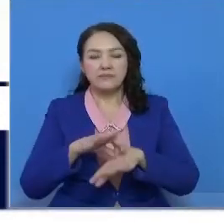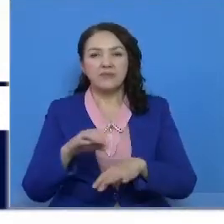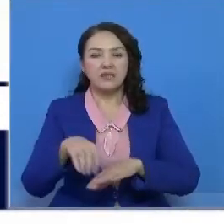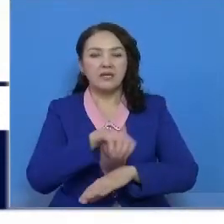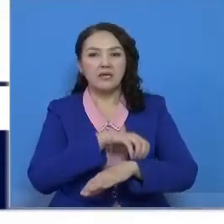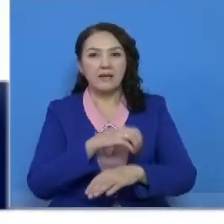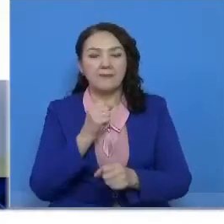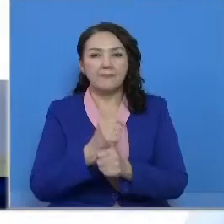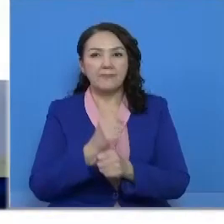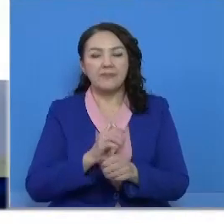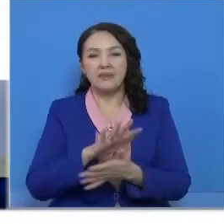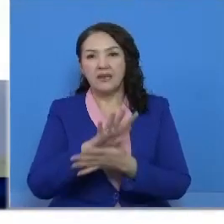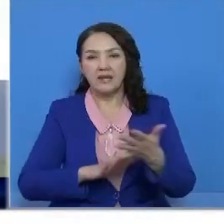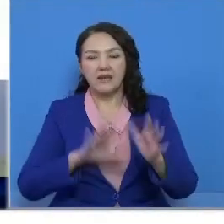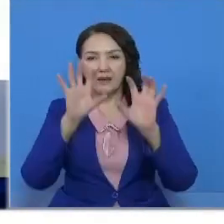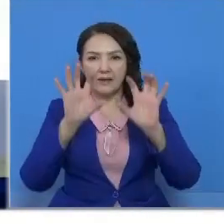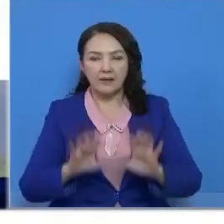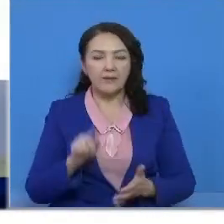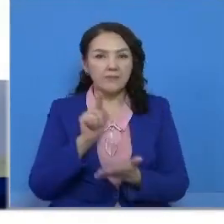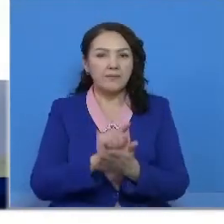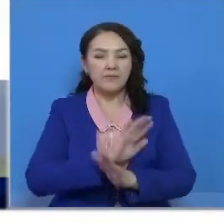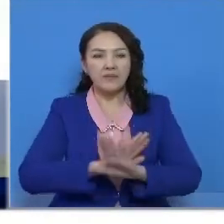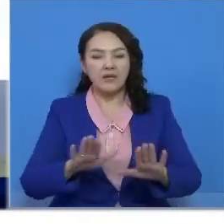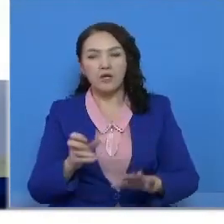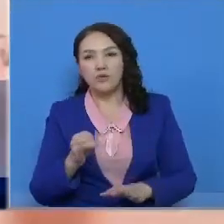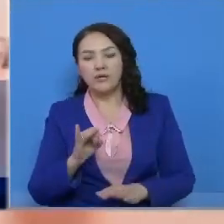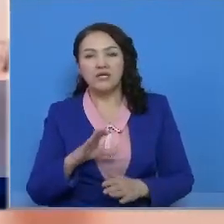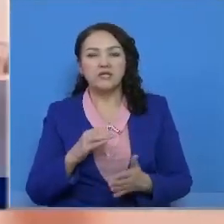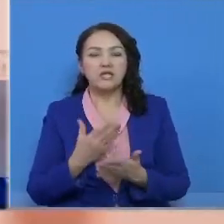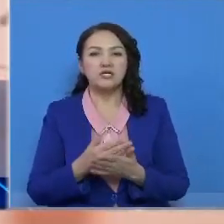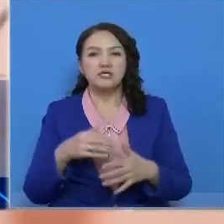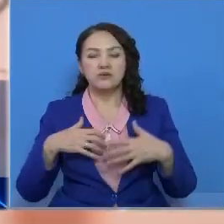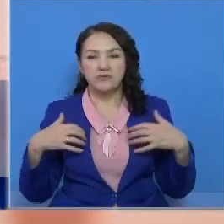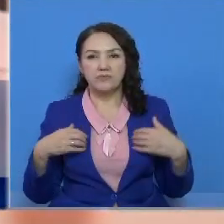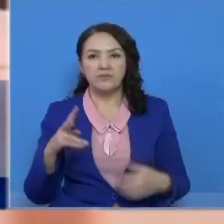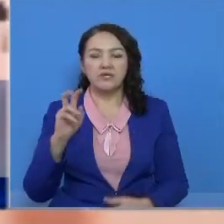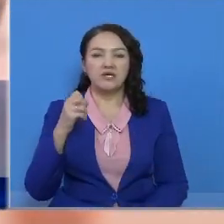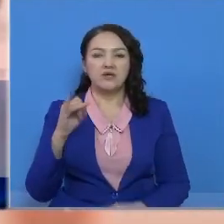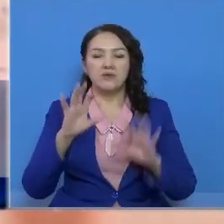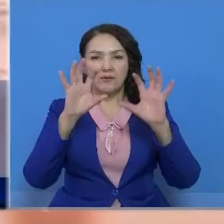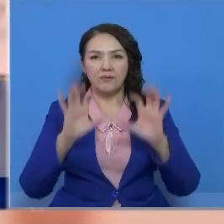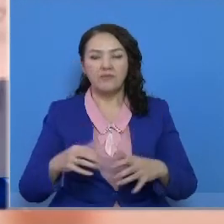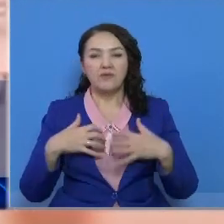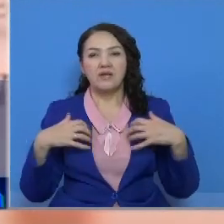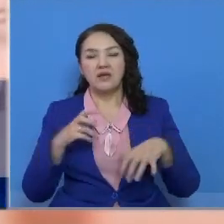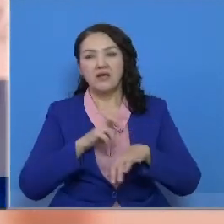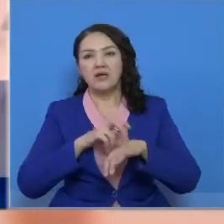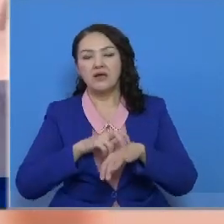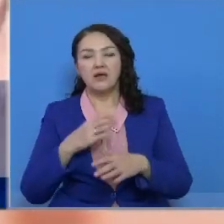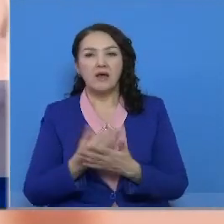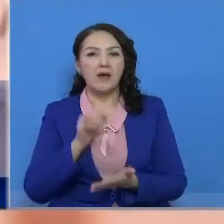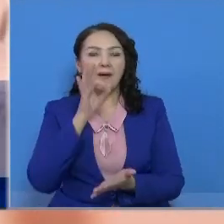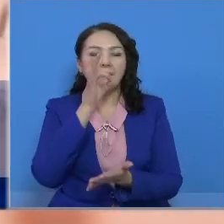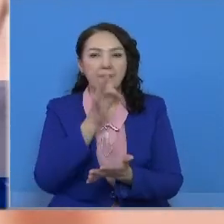акиматом работу будет продолжена и по закону мы не должны умещать животных статье 25 закон о ветеринарии определены